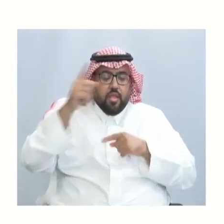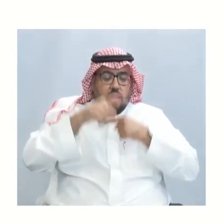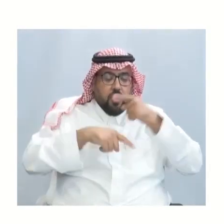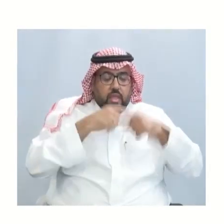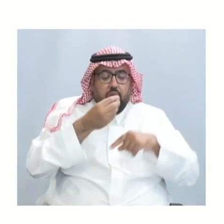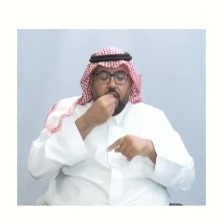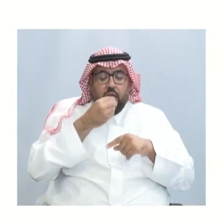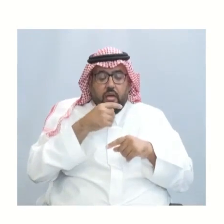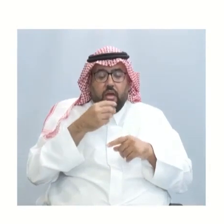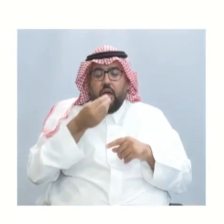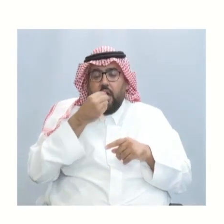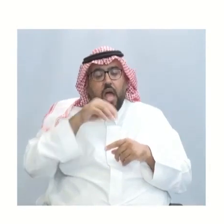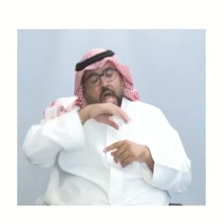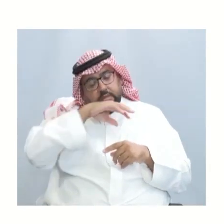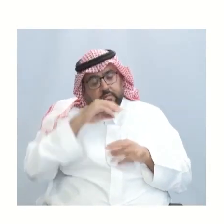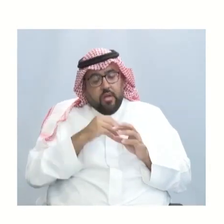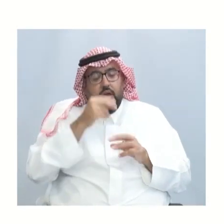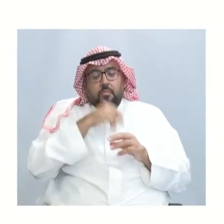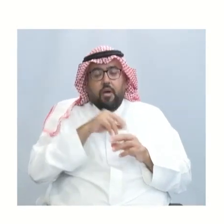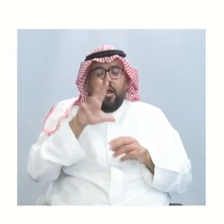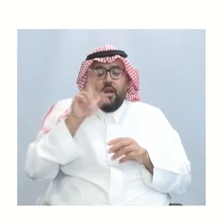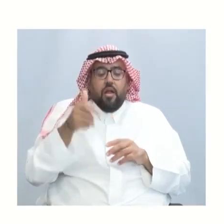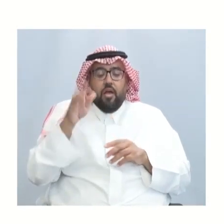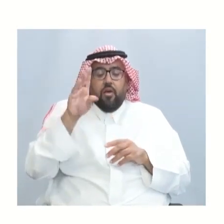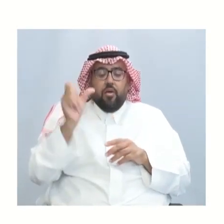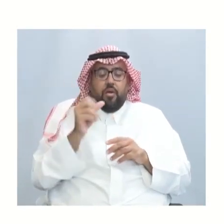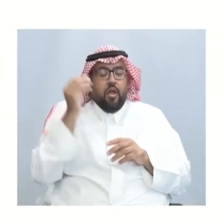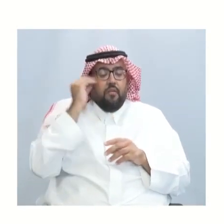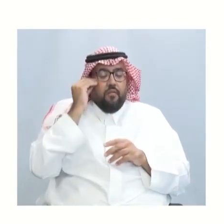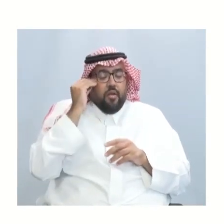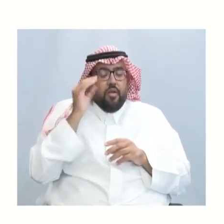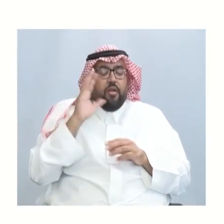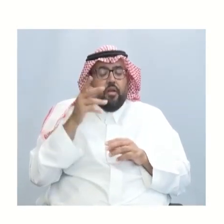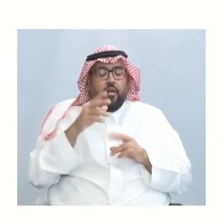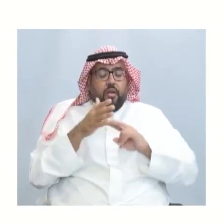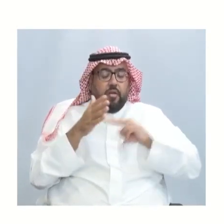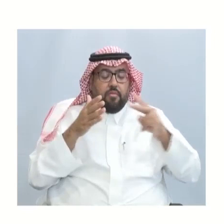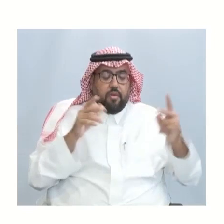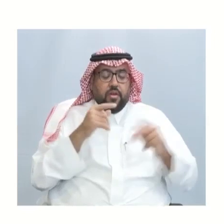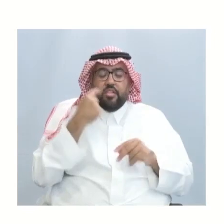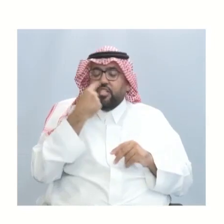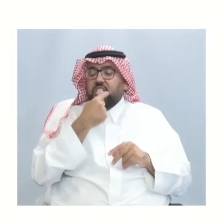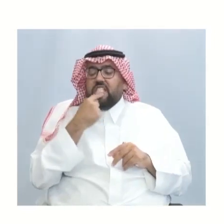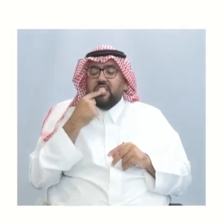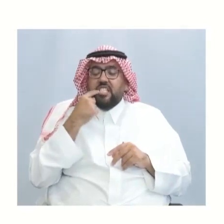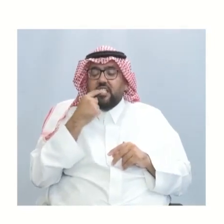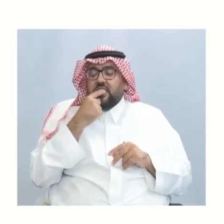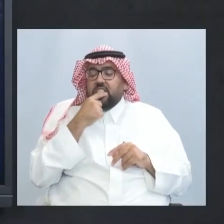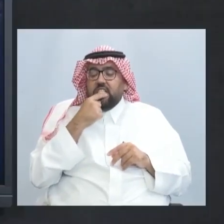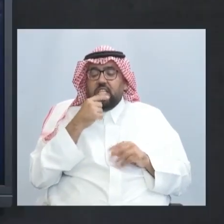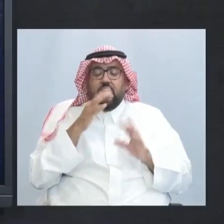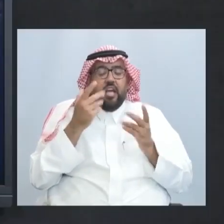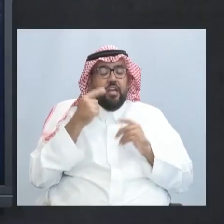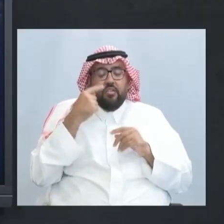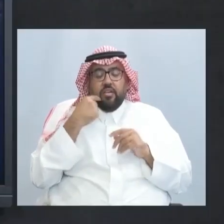النبات واللحوم والراك من امث الراكون والدب وتعرفنا قبل قليل على انواع الاسنان شكل الاسنان في هذه الثديات